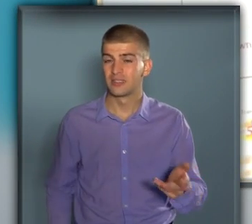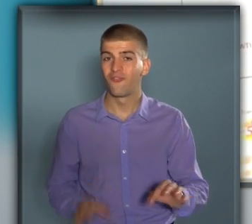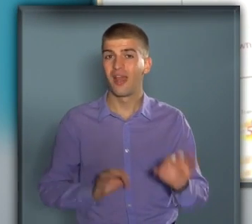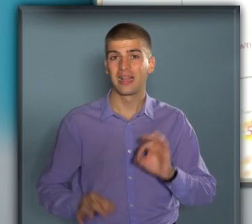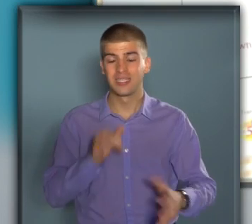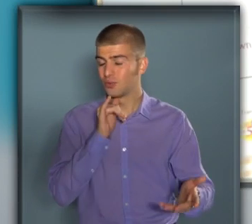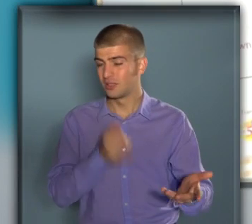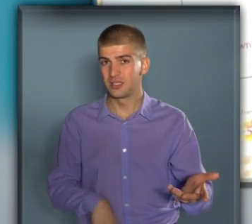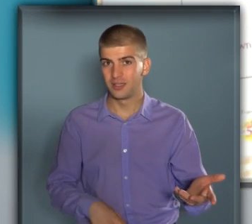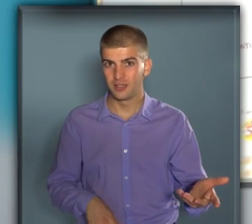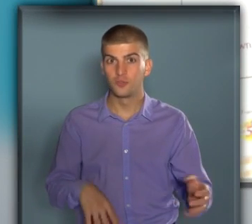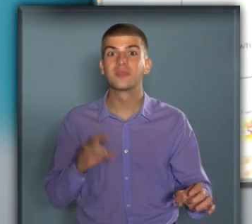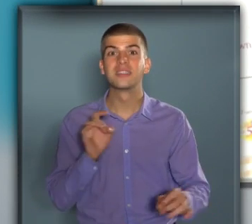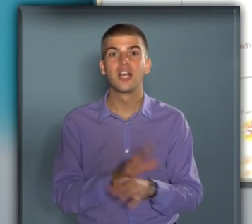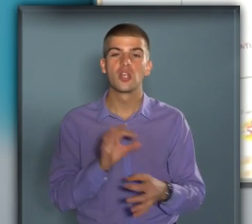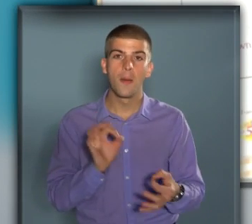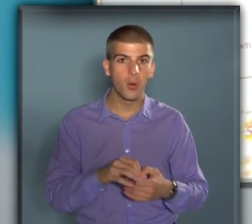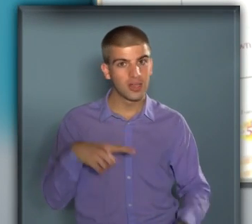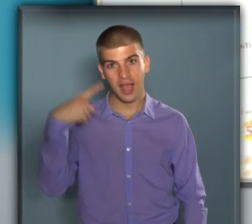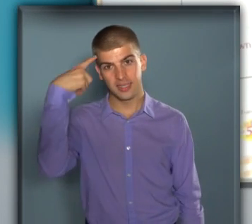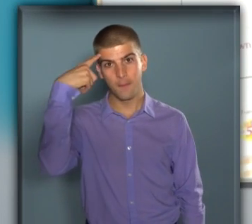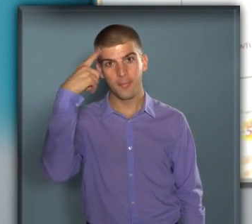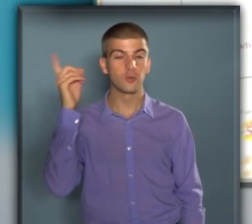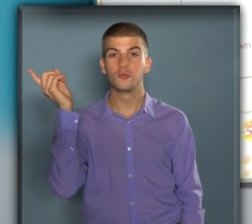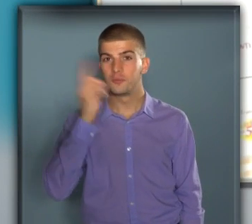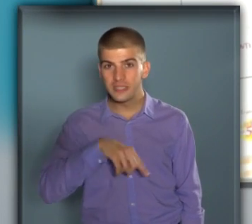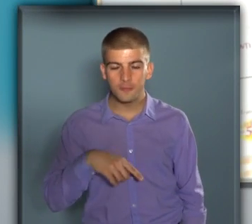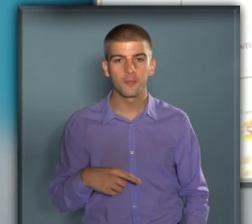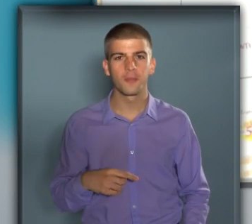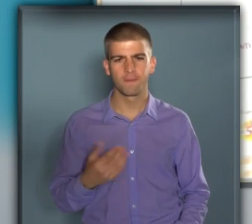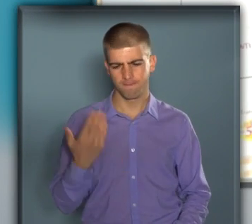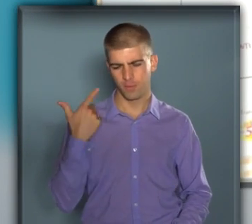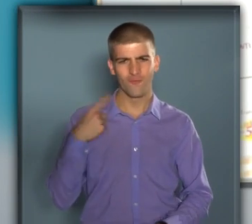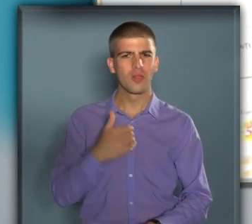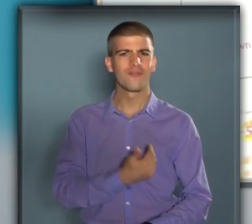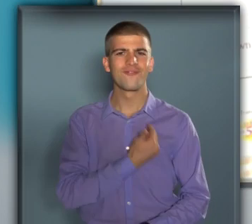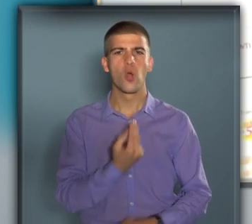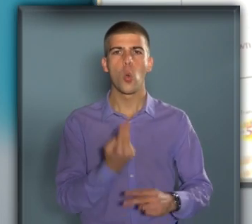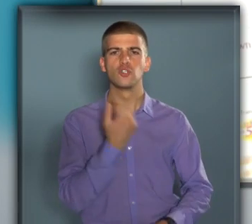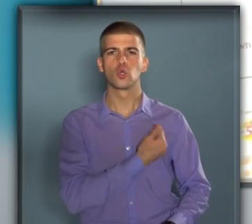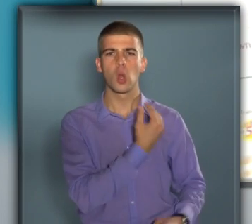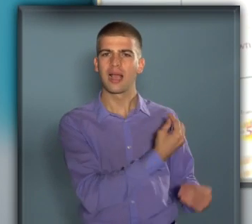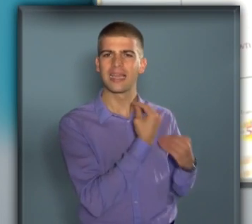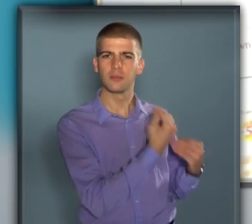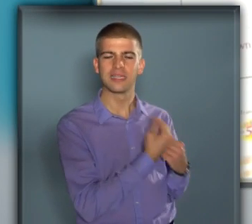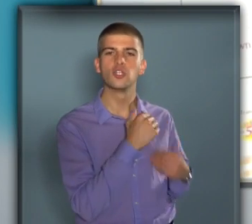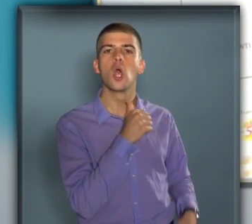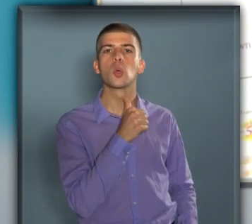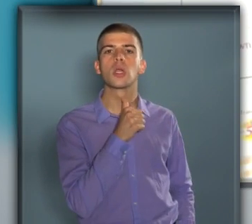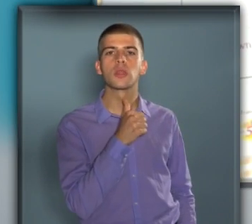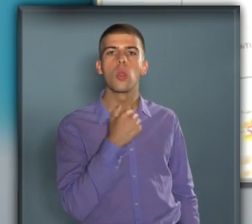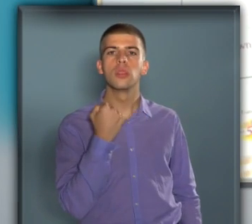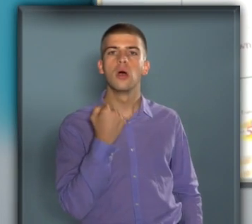a pillanatban eszembe jutott, hogy a pedagógus képzésem során a főiskolán én már hallottam a Gordon módszerről